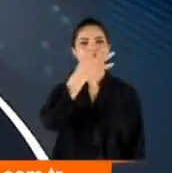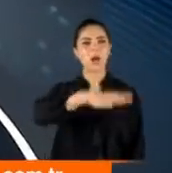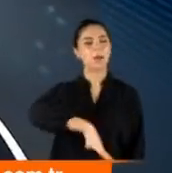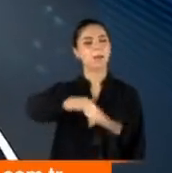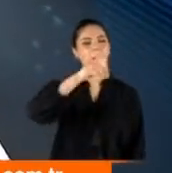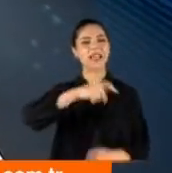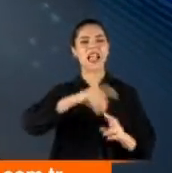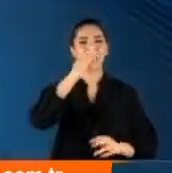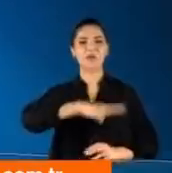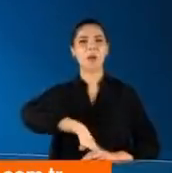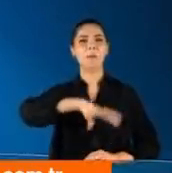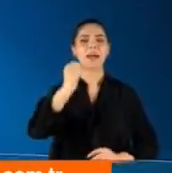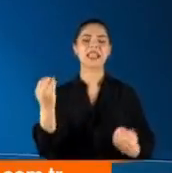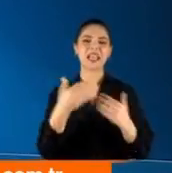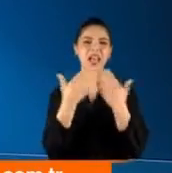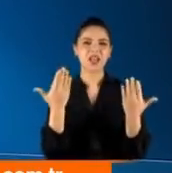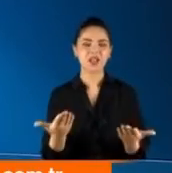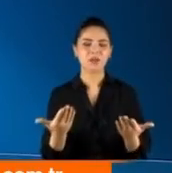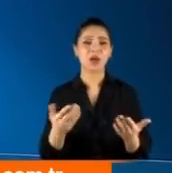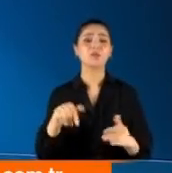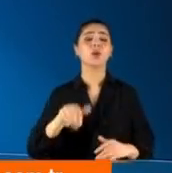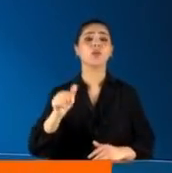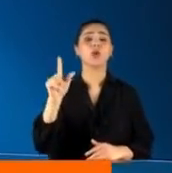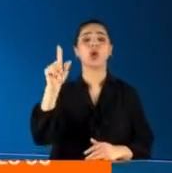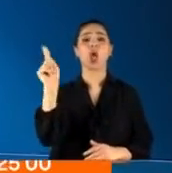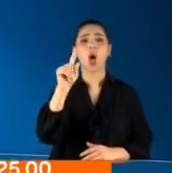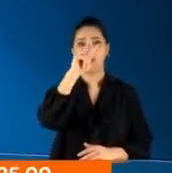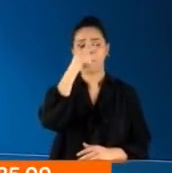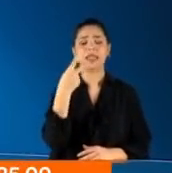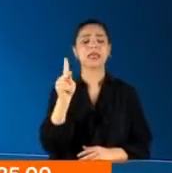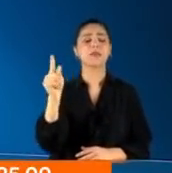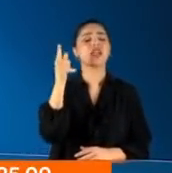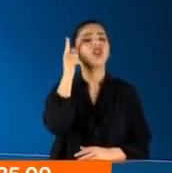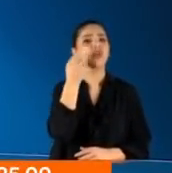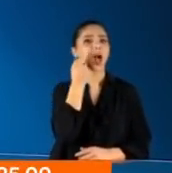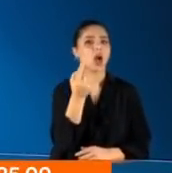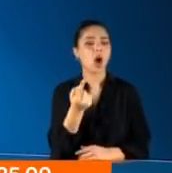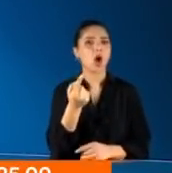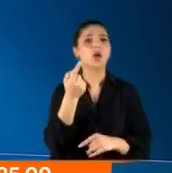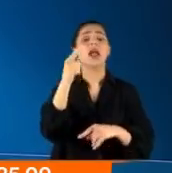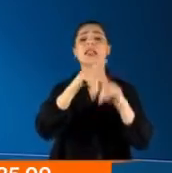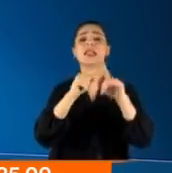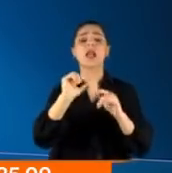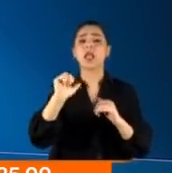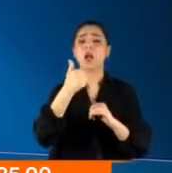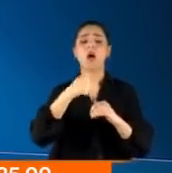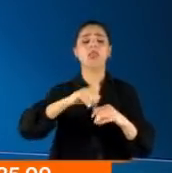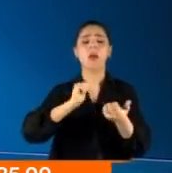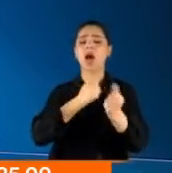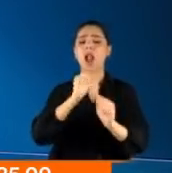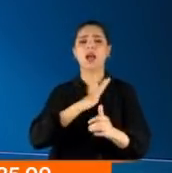Haberi Merkezi'nden, ATV Haber Merkezi'nden iyi akşamlar. Bugün 10 Mart 2021 Çarşamba. Siyaset hareketli,